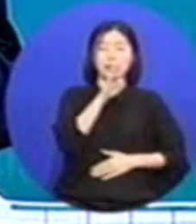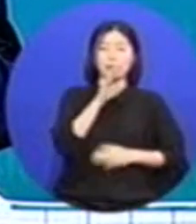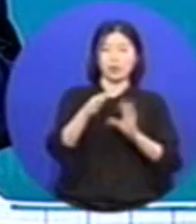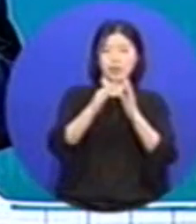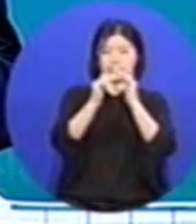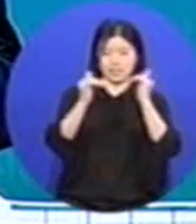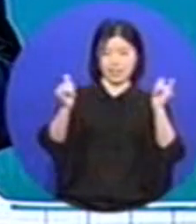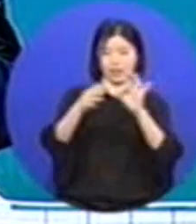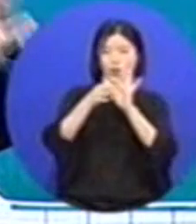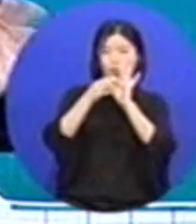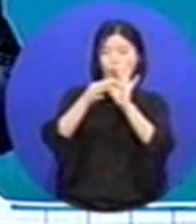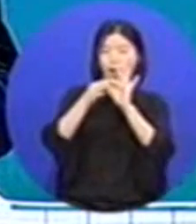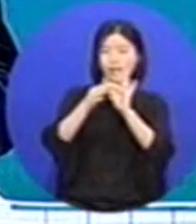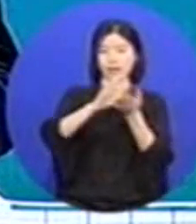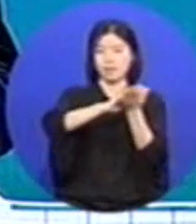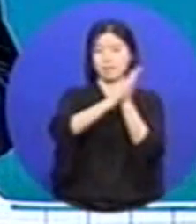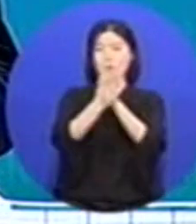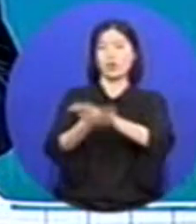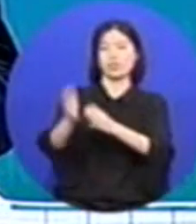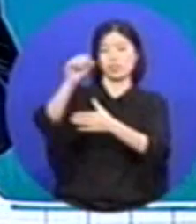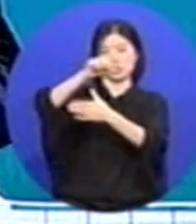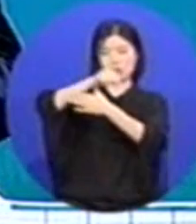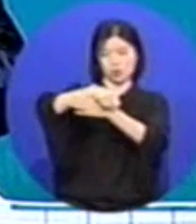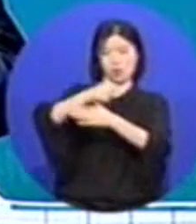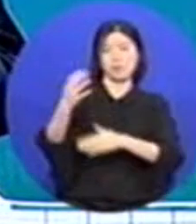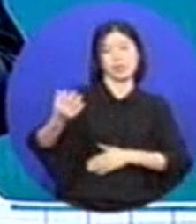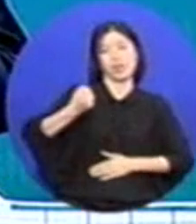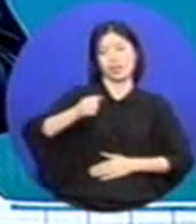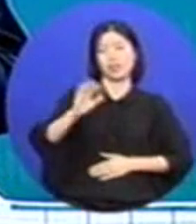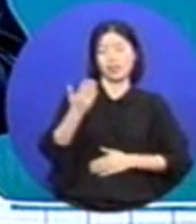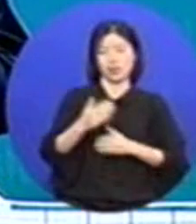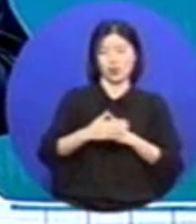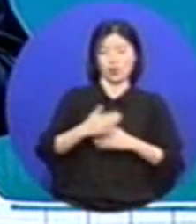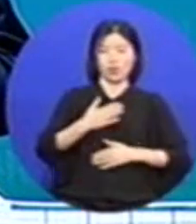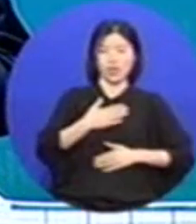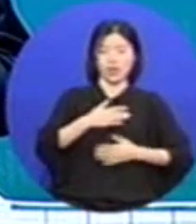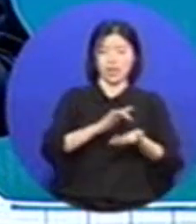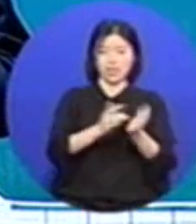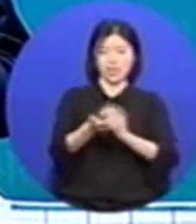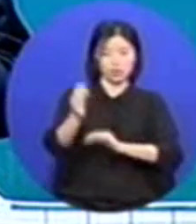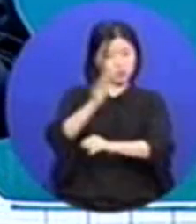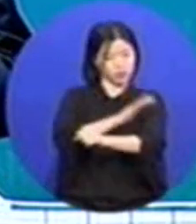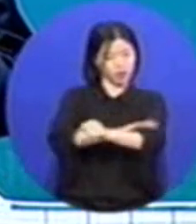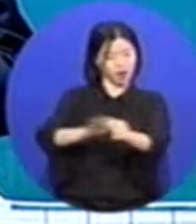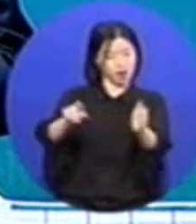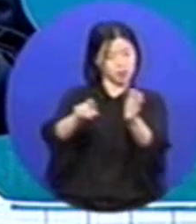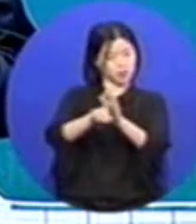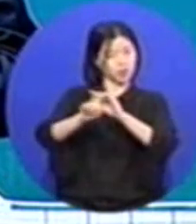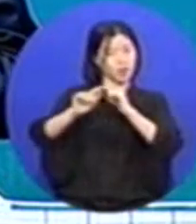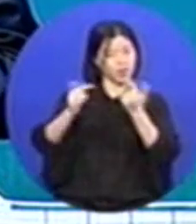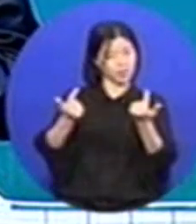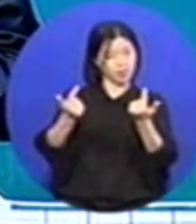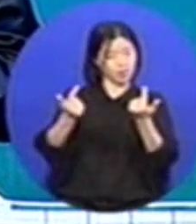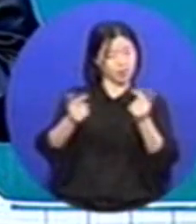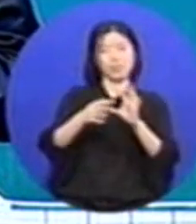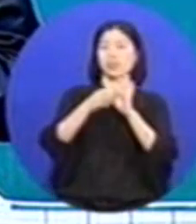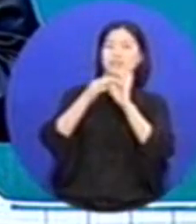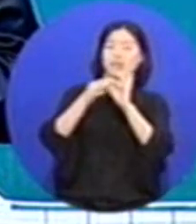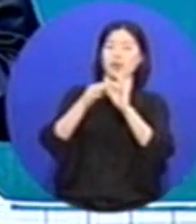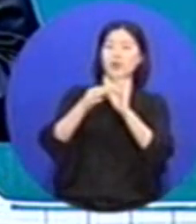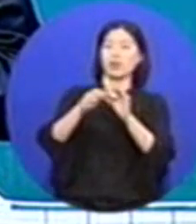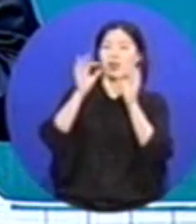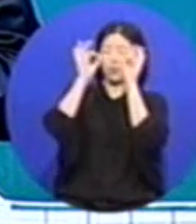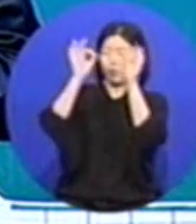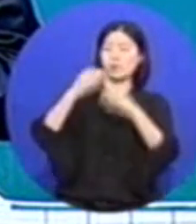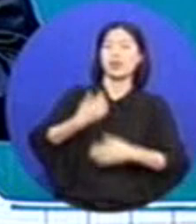관계의 변화 에서 열매 맺어요 그래 내가 예수를 잘 믿는 지암 아닌지는 사람들과의 관계 보면